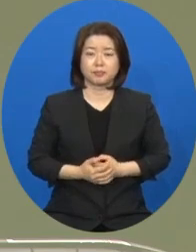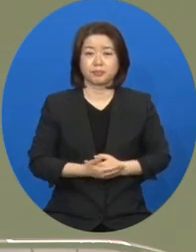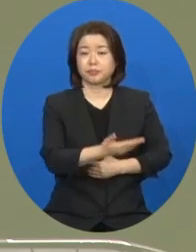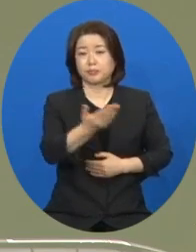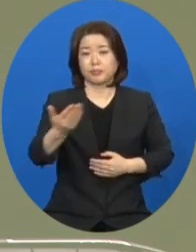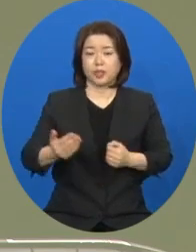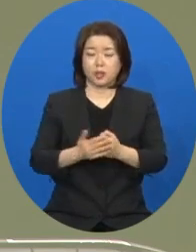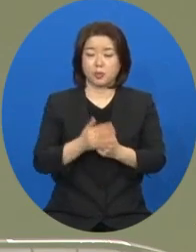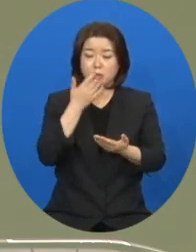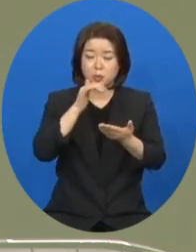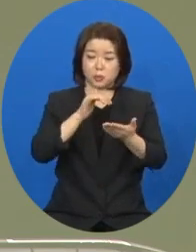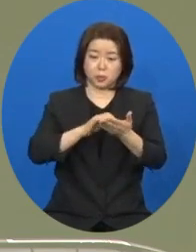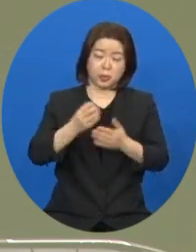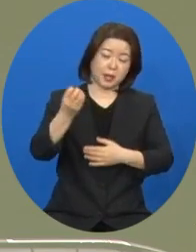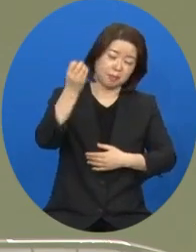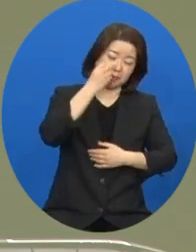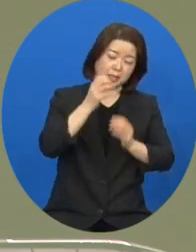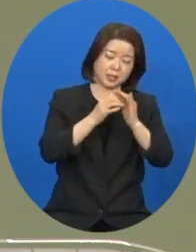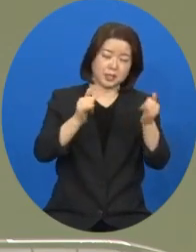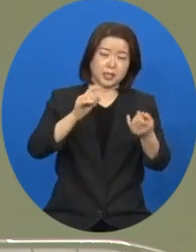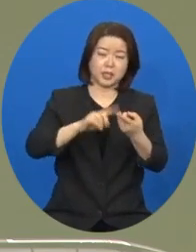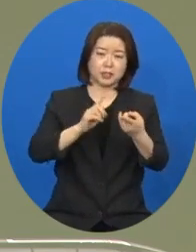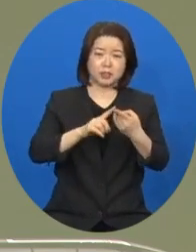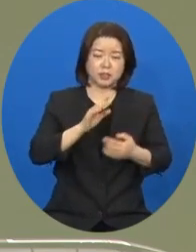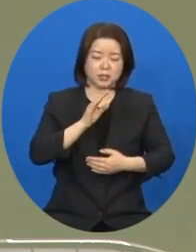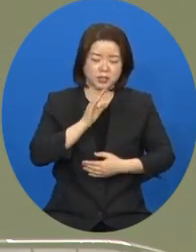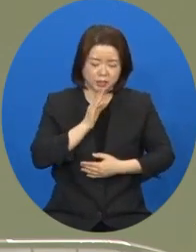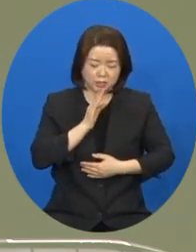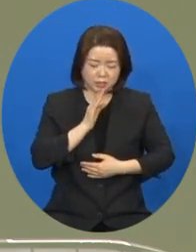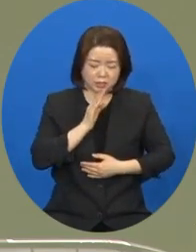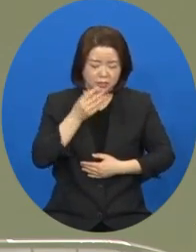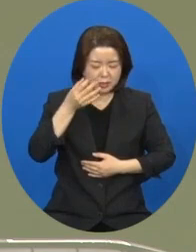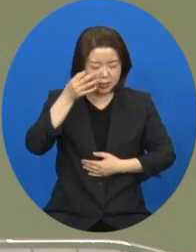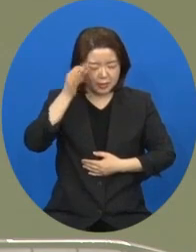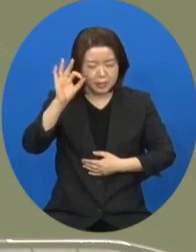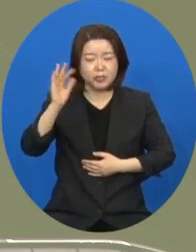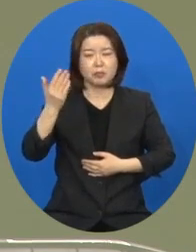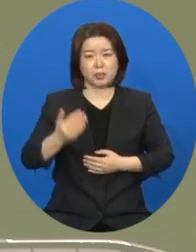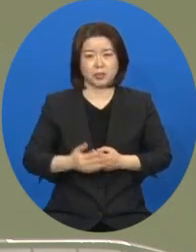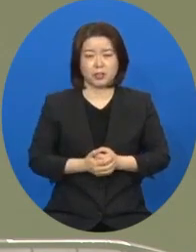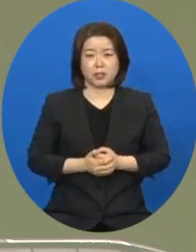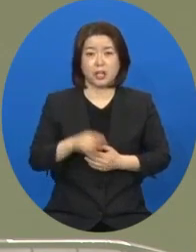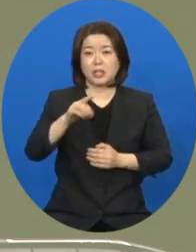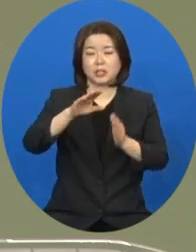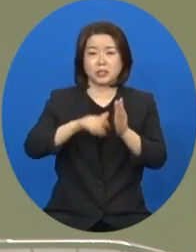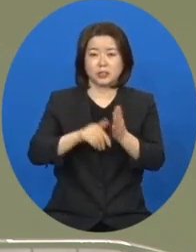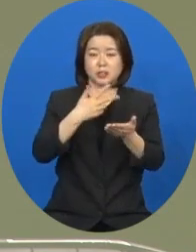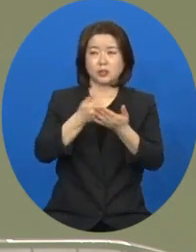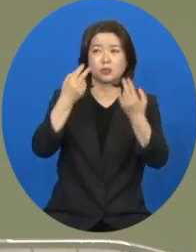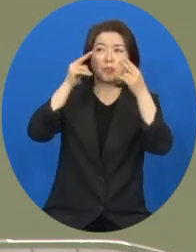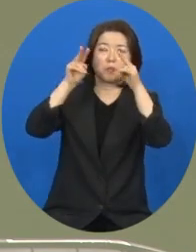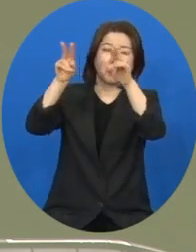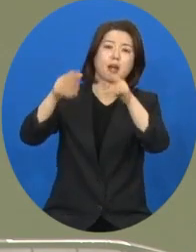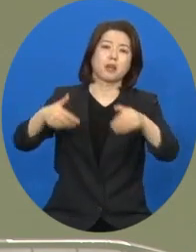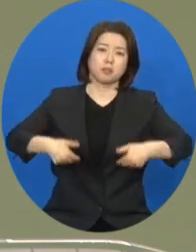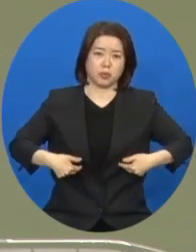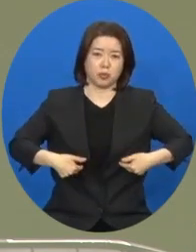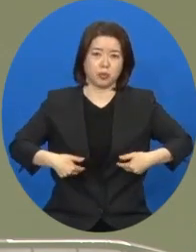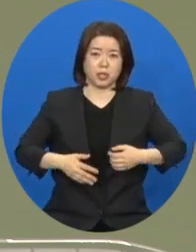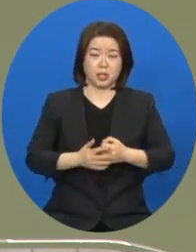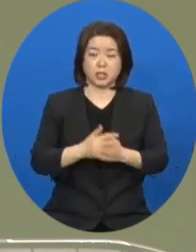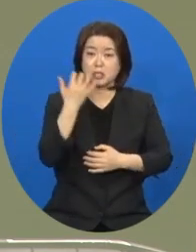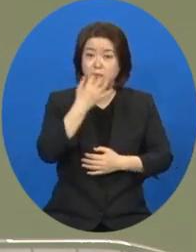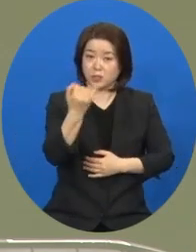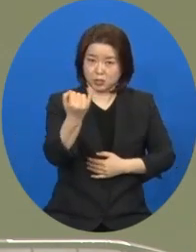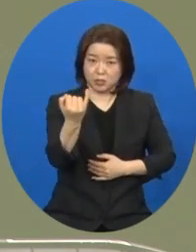여러분이 돌에 맞을 자인 것을 진짜 인정해야 돼요. 그리고 거기서 주님 바라봐야 돼요. 이 가늠한